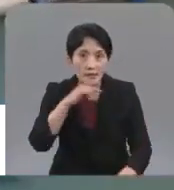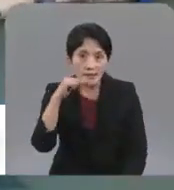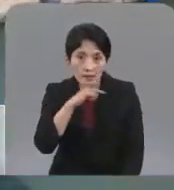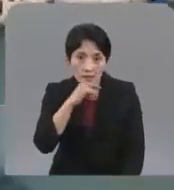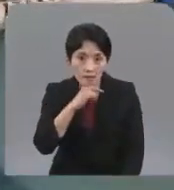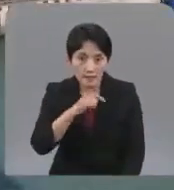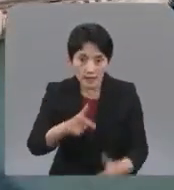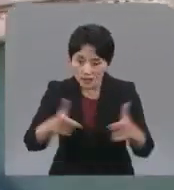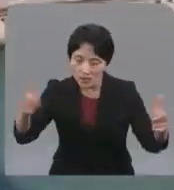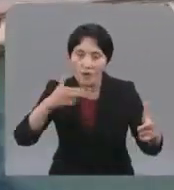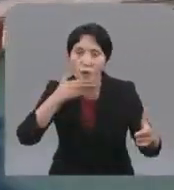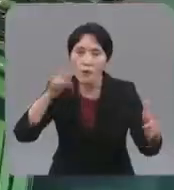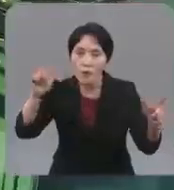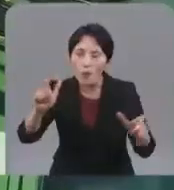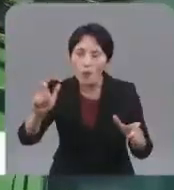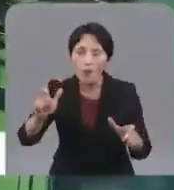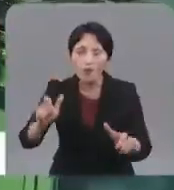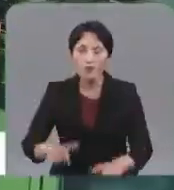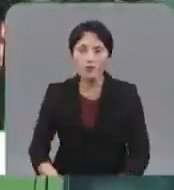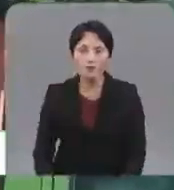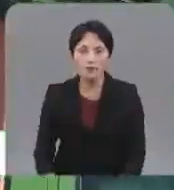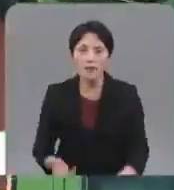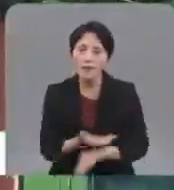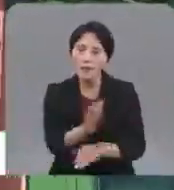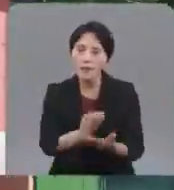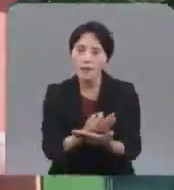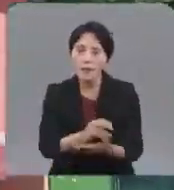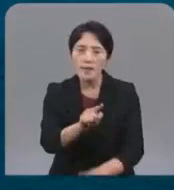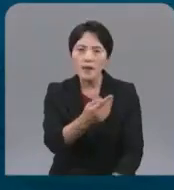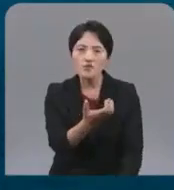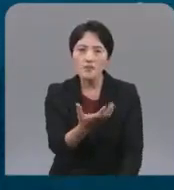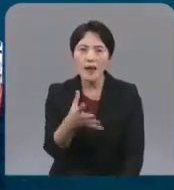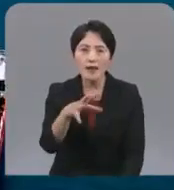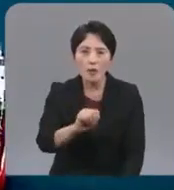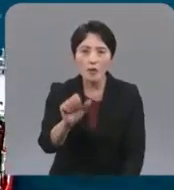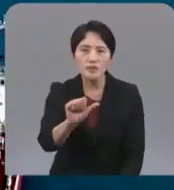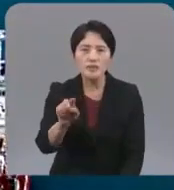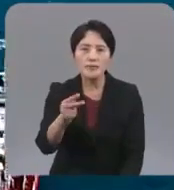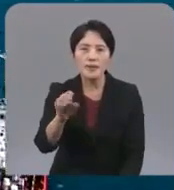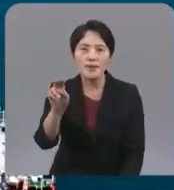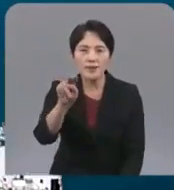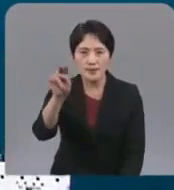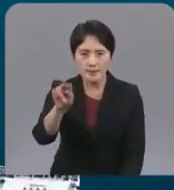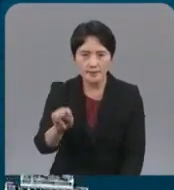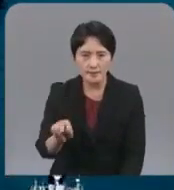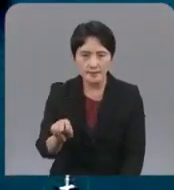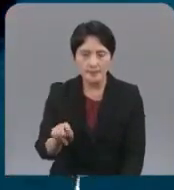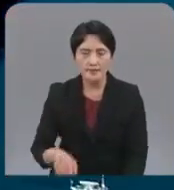начала года составил 19 52 миллиона